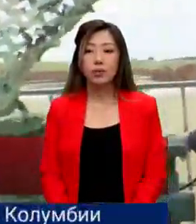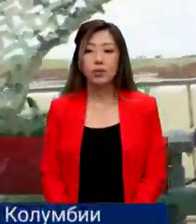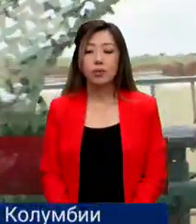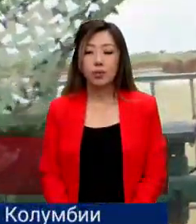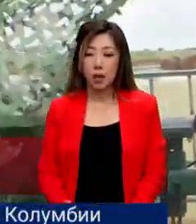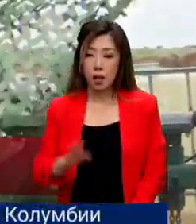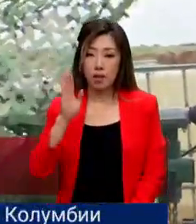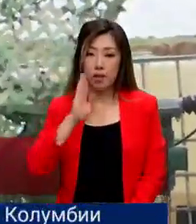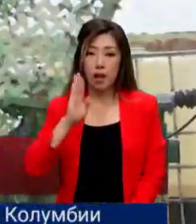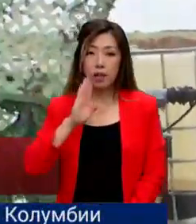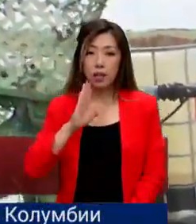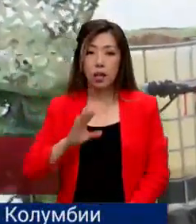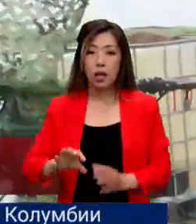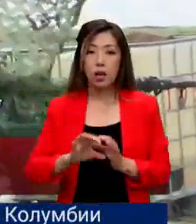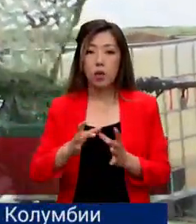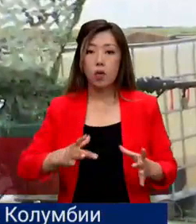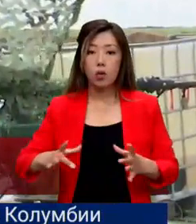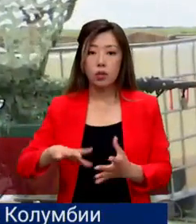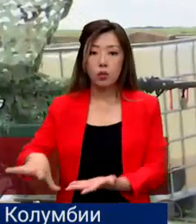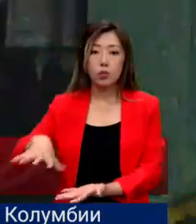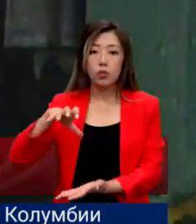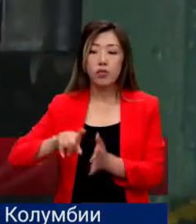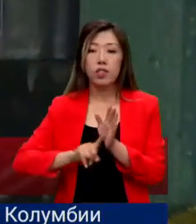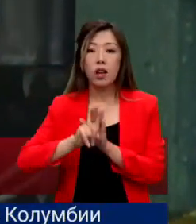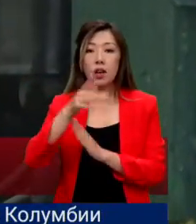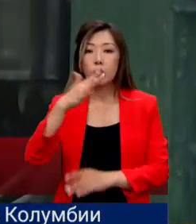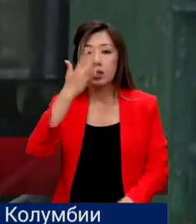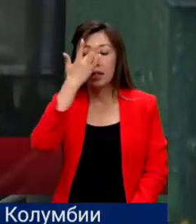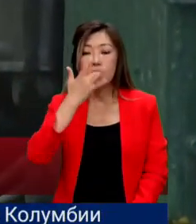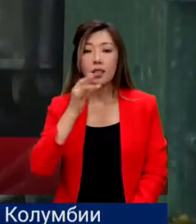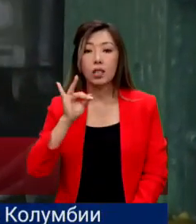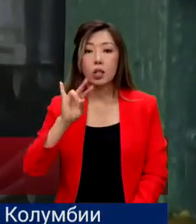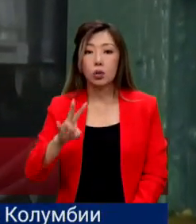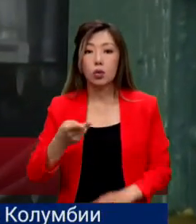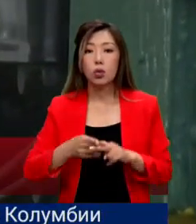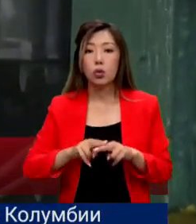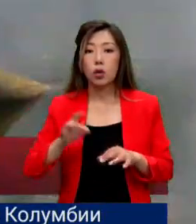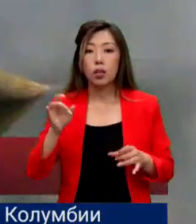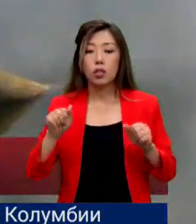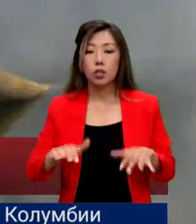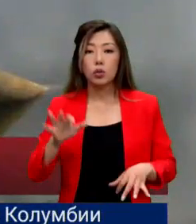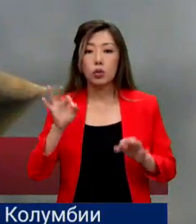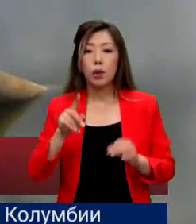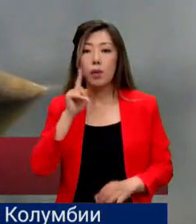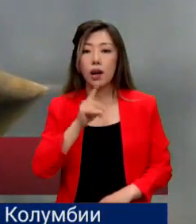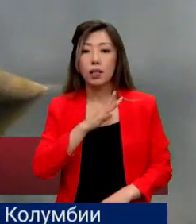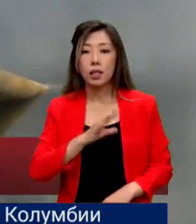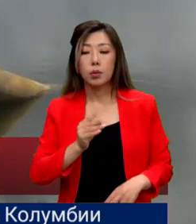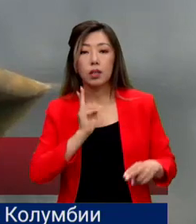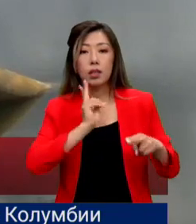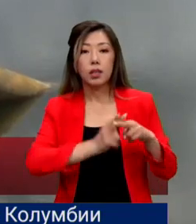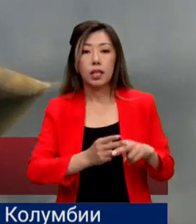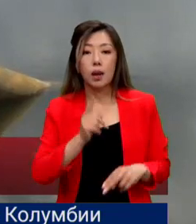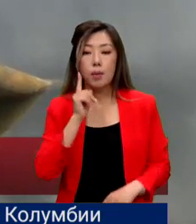Воду из озера начали выкачивать еще в начале лета. Правда, тогда решения суда еще не было. И возразить работе